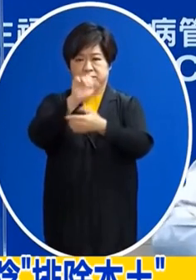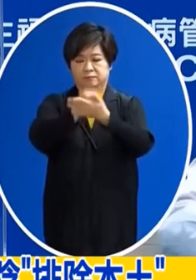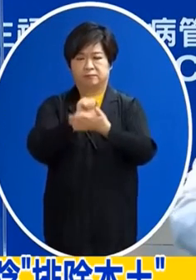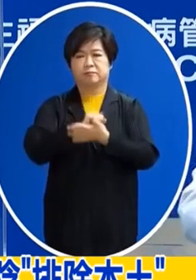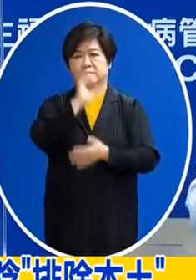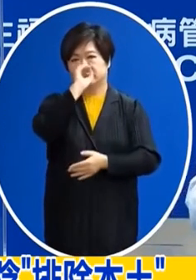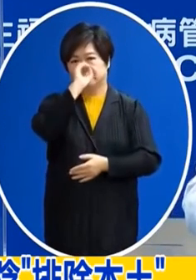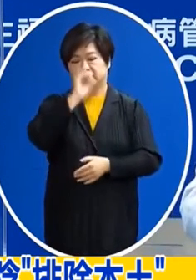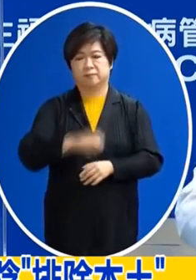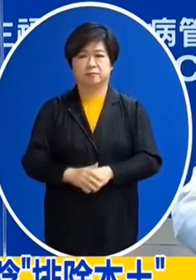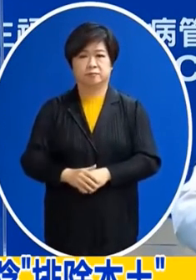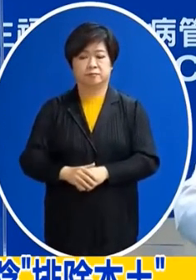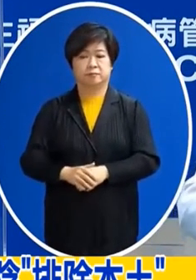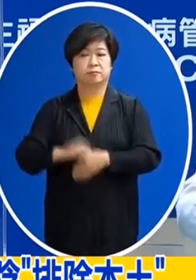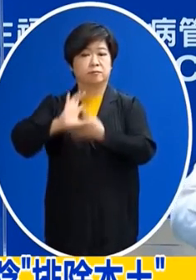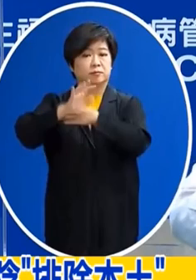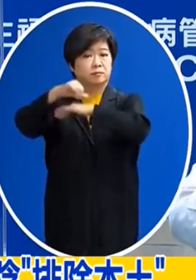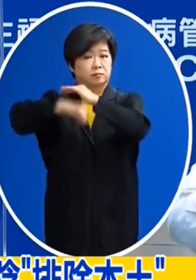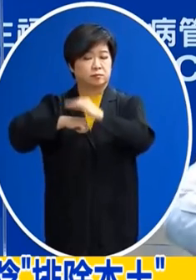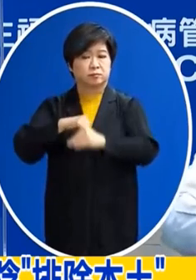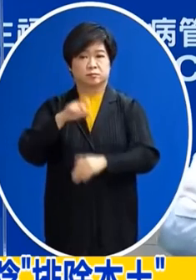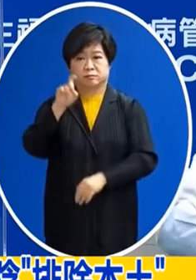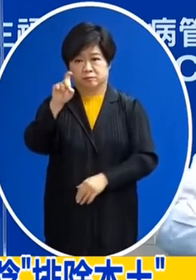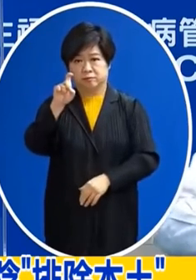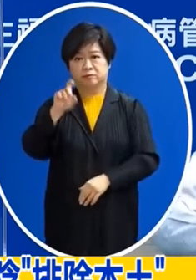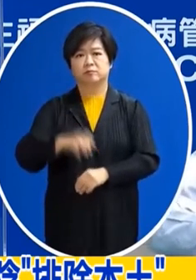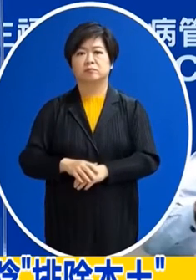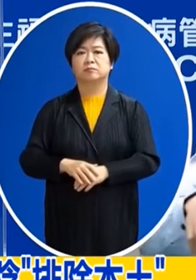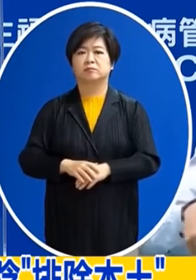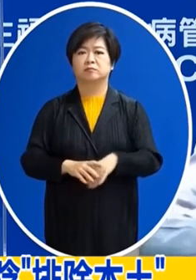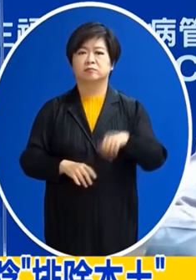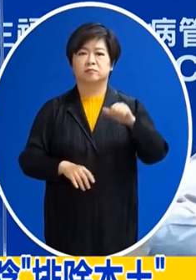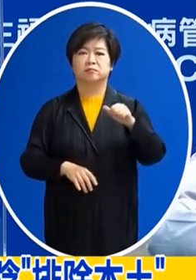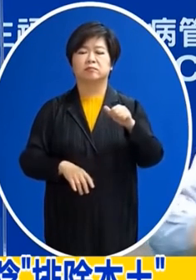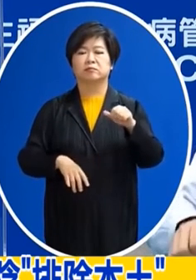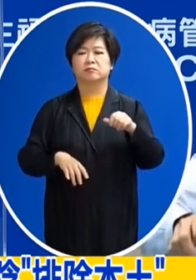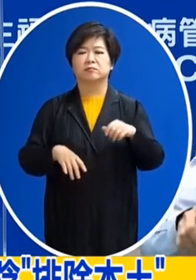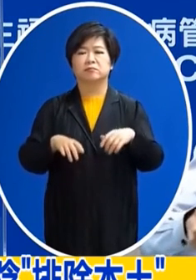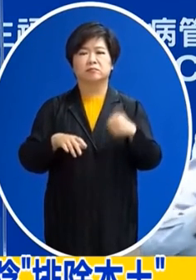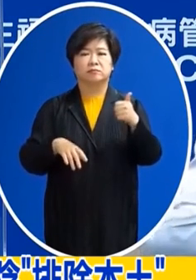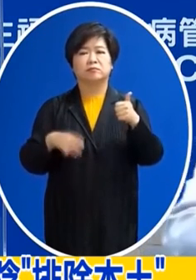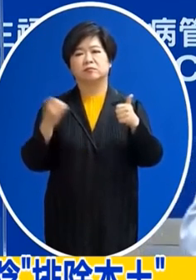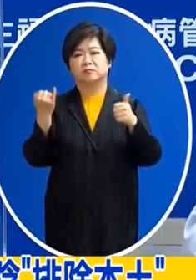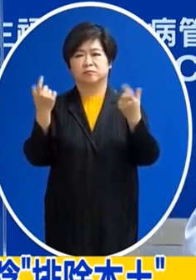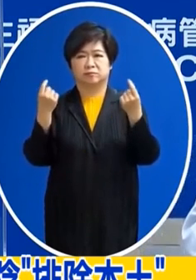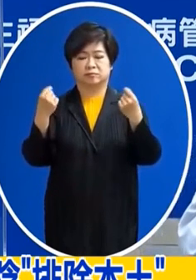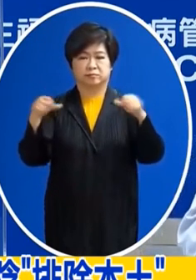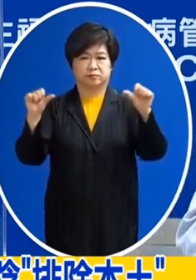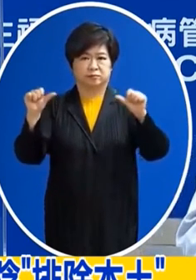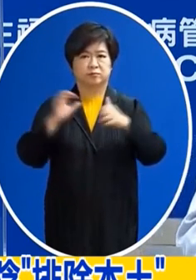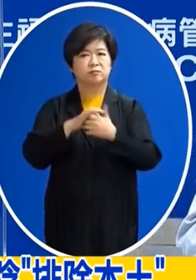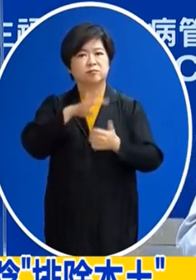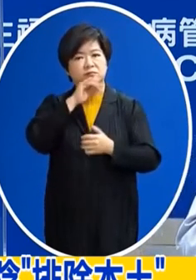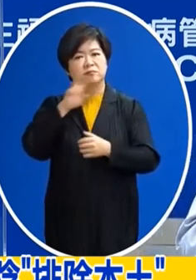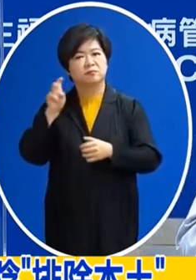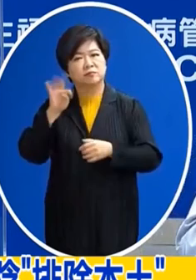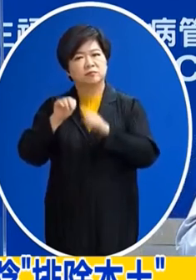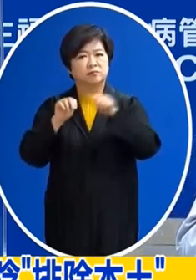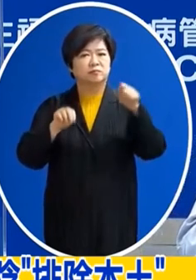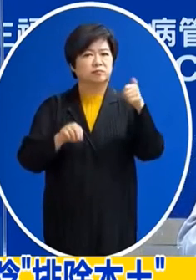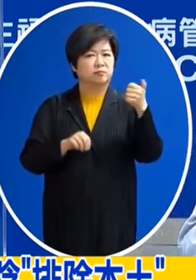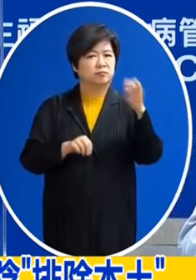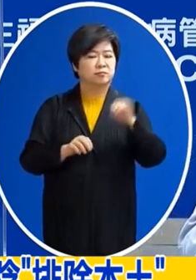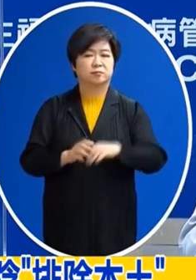案。那这10例的境外移入个案，5例是男性，5例是女性，那年纪20多岁到50多